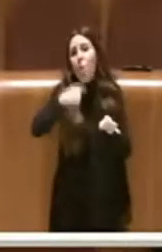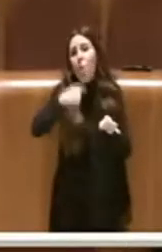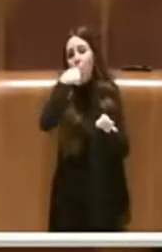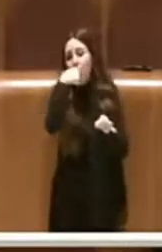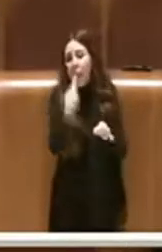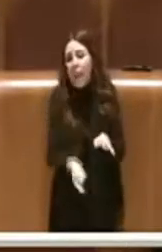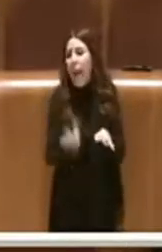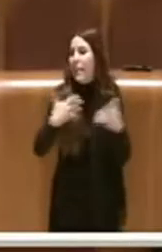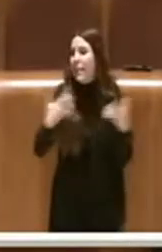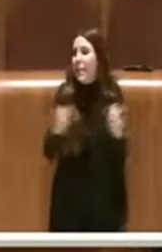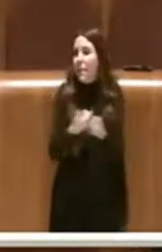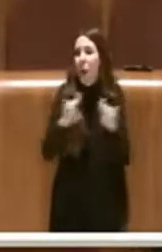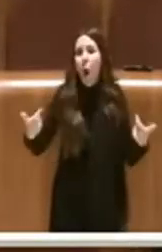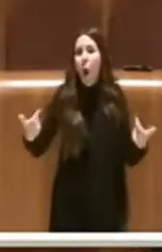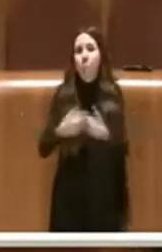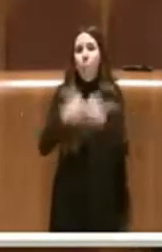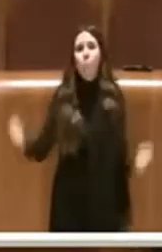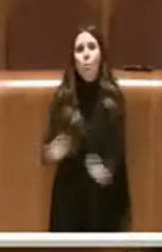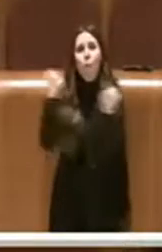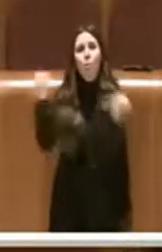col Comitato Promotore.